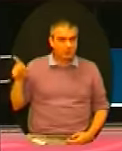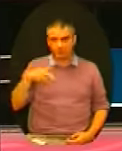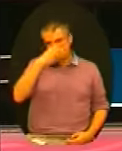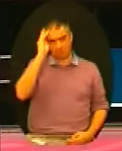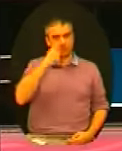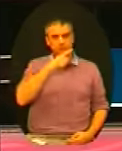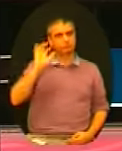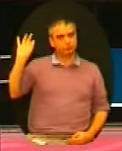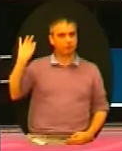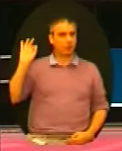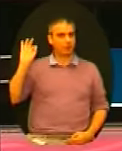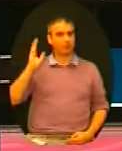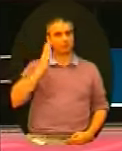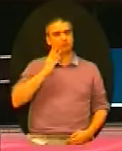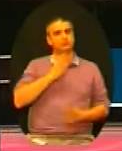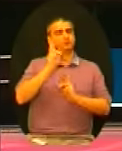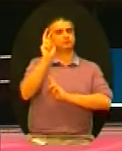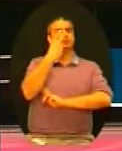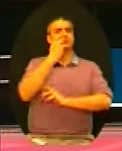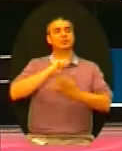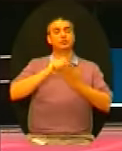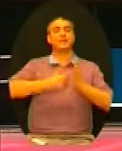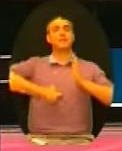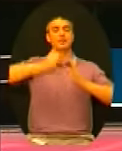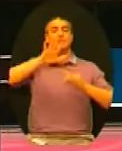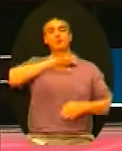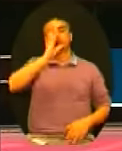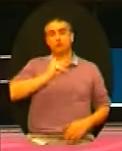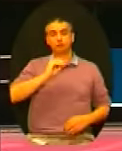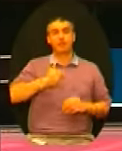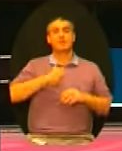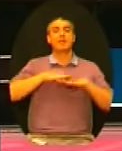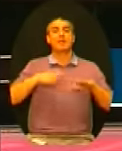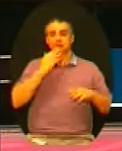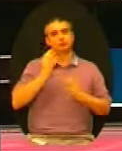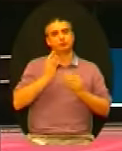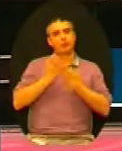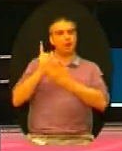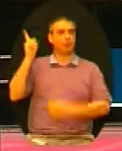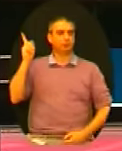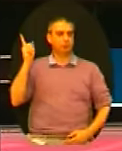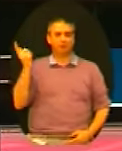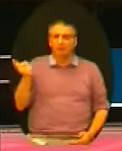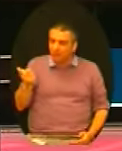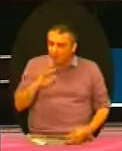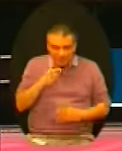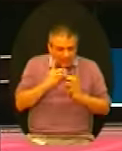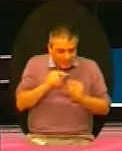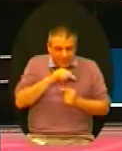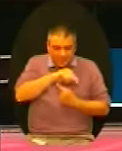שאולמרט למענו הלך וקרא ללשכתו את מנהלת מחוז דרום של מנהל מקרקעי ישראל כדי שיעזרו לו. זאת אומרת, כל